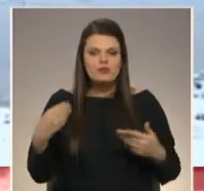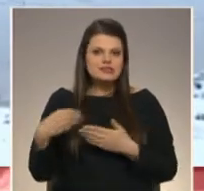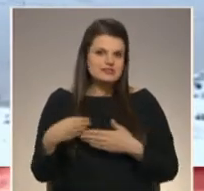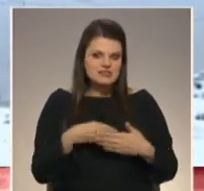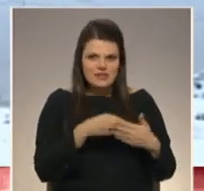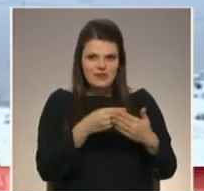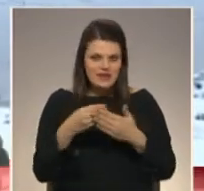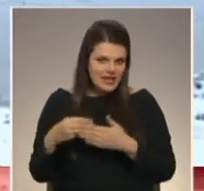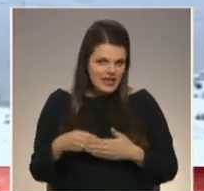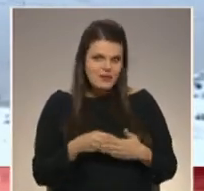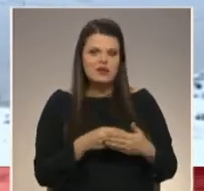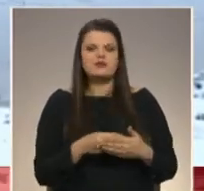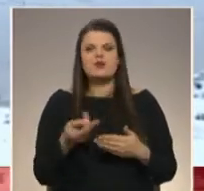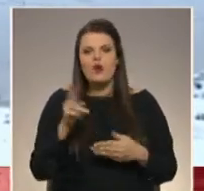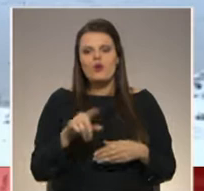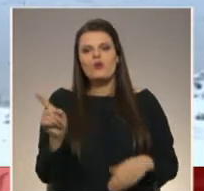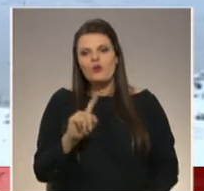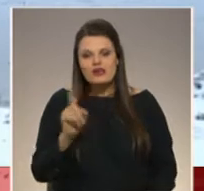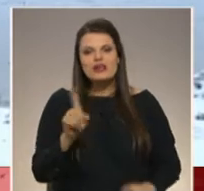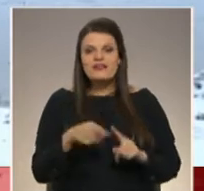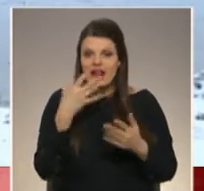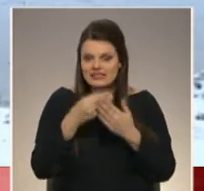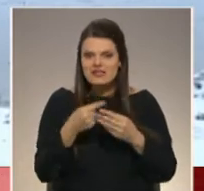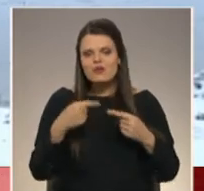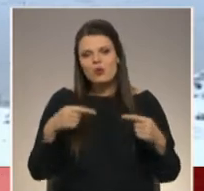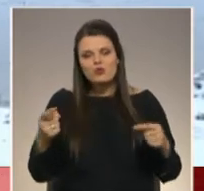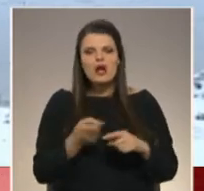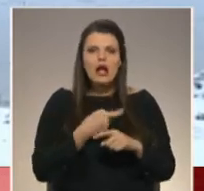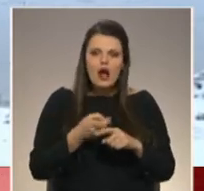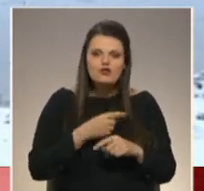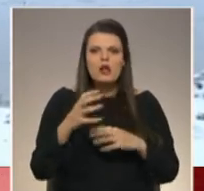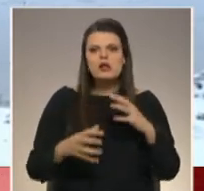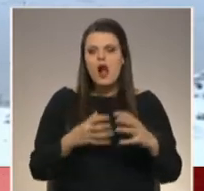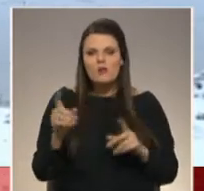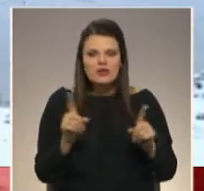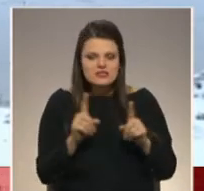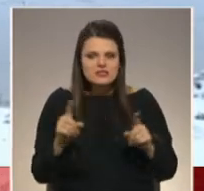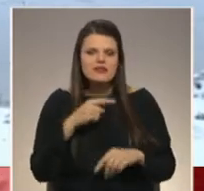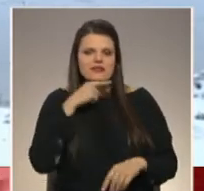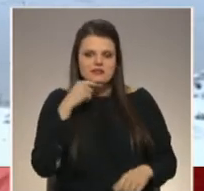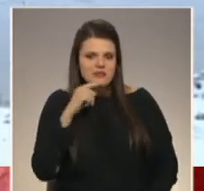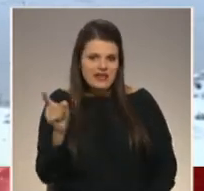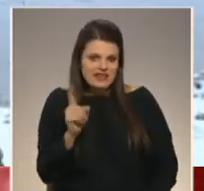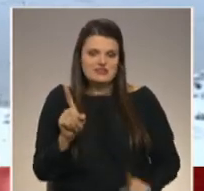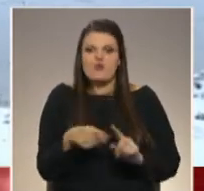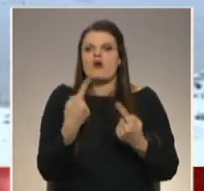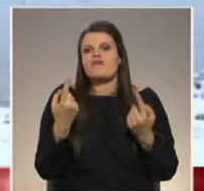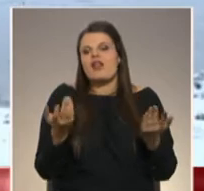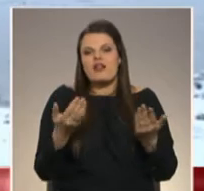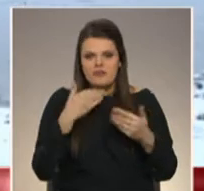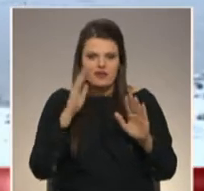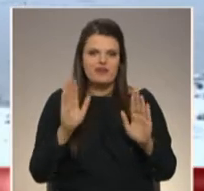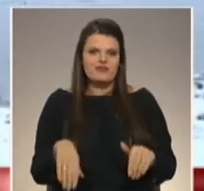pīsapierkamies. Ja? Nu, ir vēl mūsu savi produkti iekšēji, kartupeļi, tie kobusteni, spekis. Ja? Kas atvēl? Ot